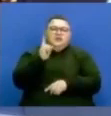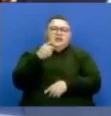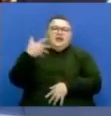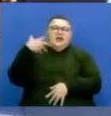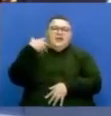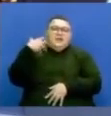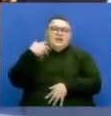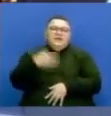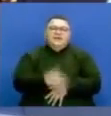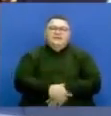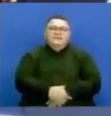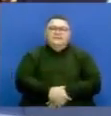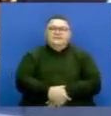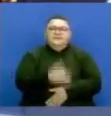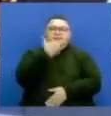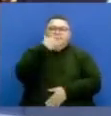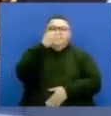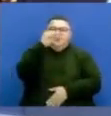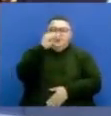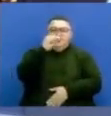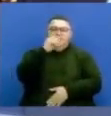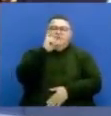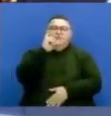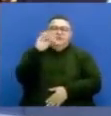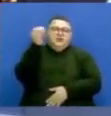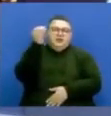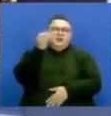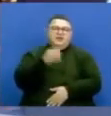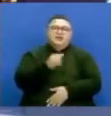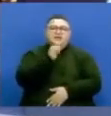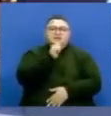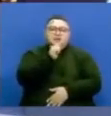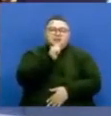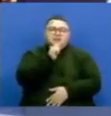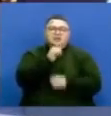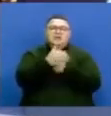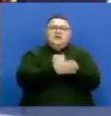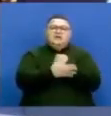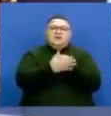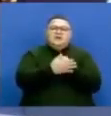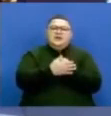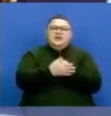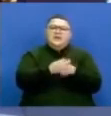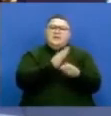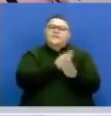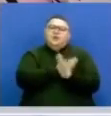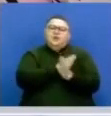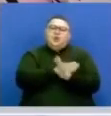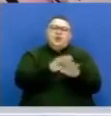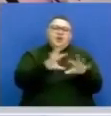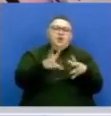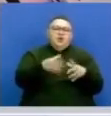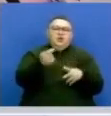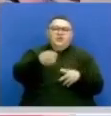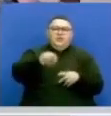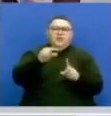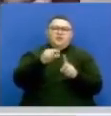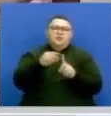Amerika Serikat. Yanri, selamat pagi waktu Jakarta. Siapa saja negara-negara yang menolak Palestina masuk sebagai anggota baru PBB?